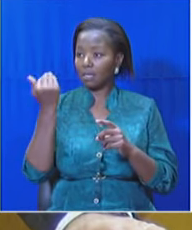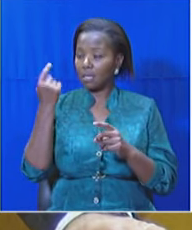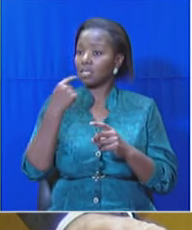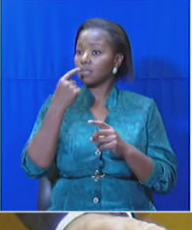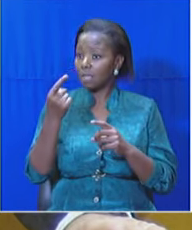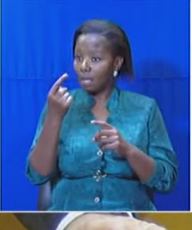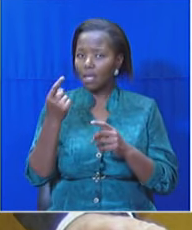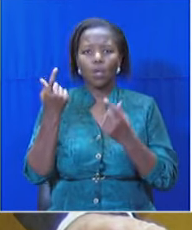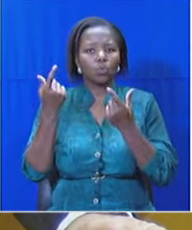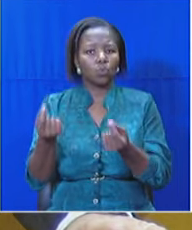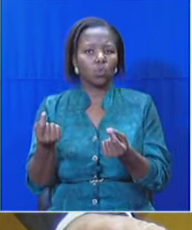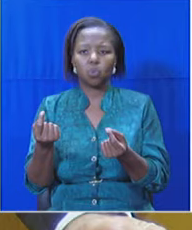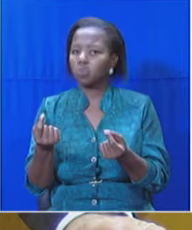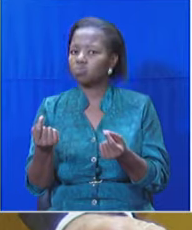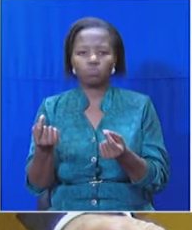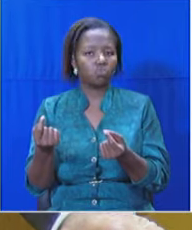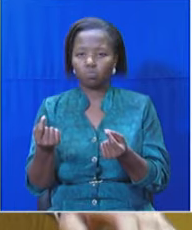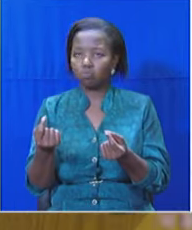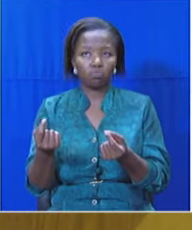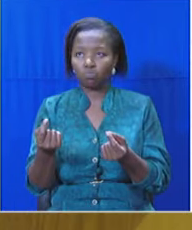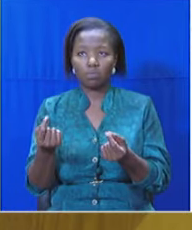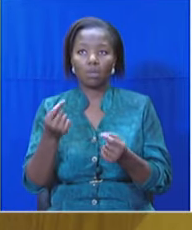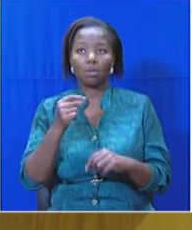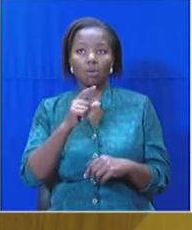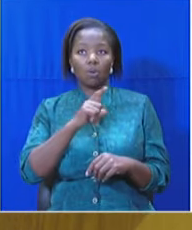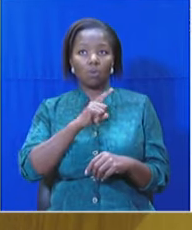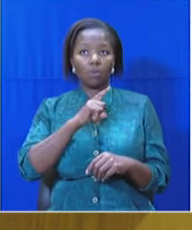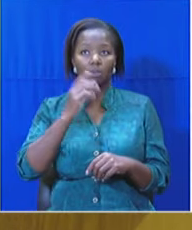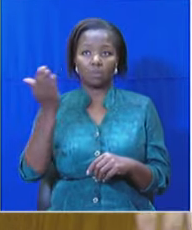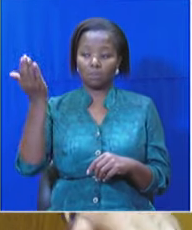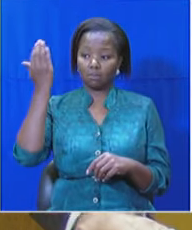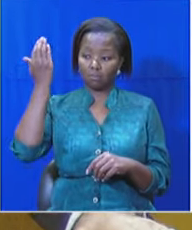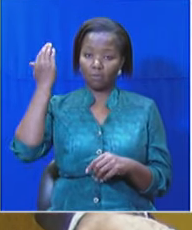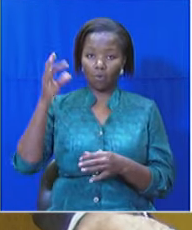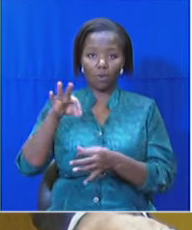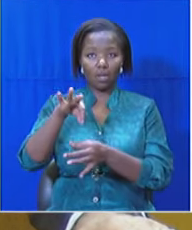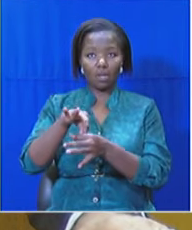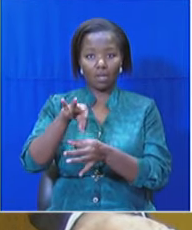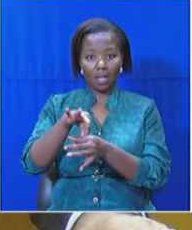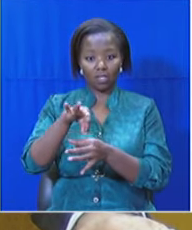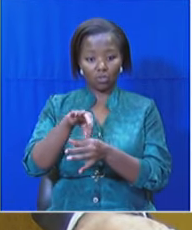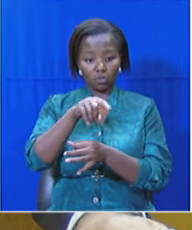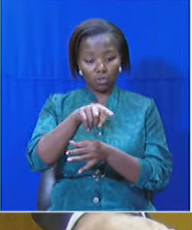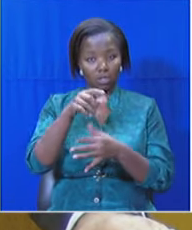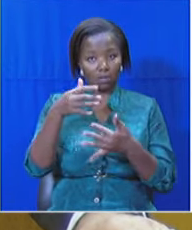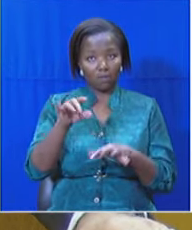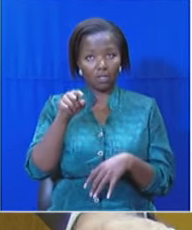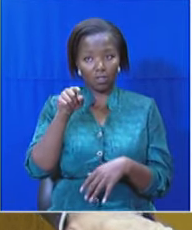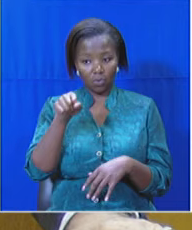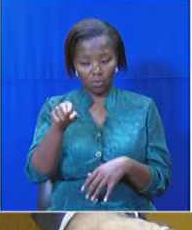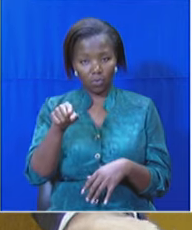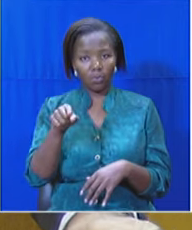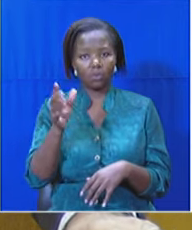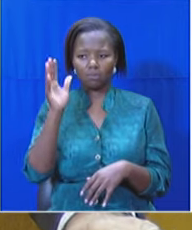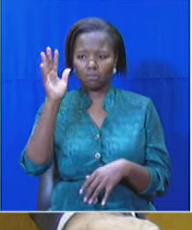sê is dat u het voor die verkiesing, nadat u die knie gebuig het voor die EFF, het u gekom